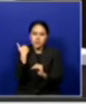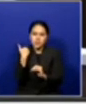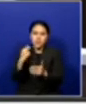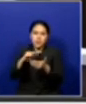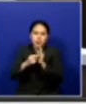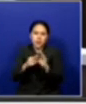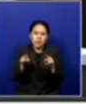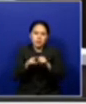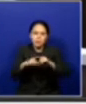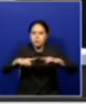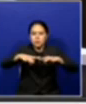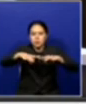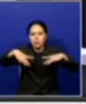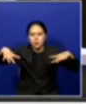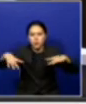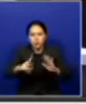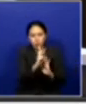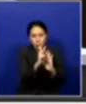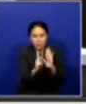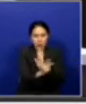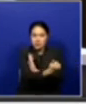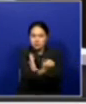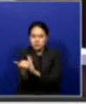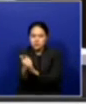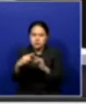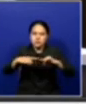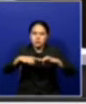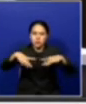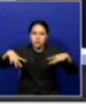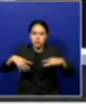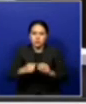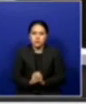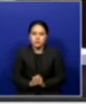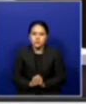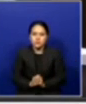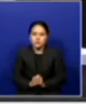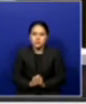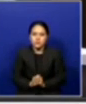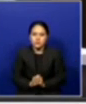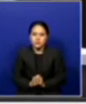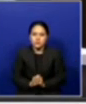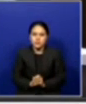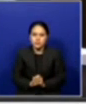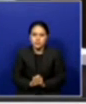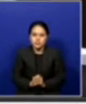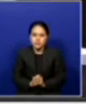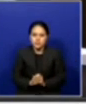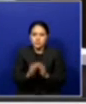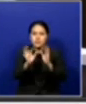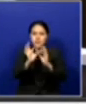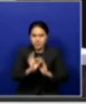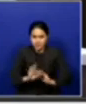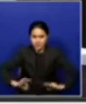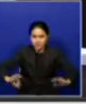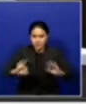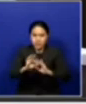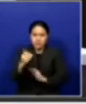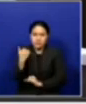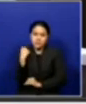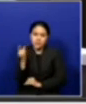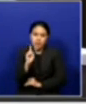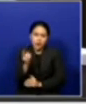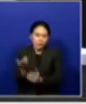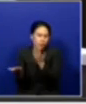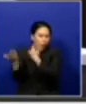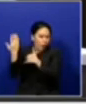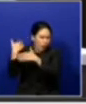ขัดหลักกับมันขัดกฎหมายอื่นที่มีอยู่ท่านประธานครับและที่สำคัญนะครับประวัติการโอน